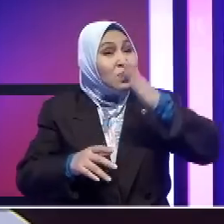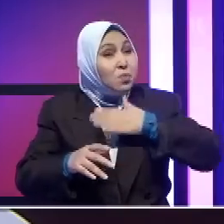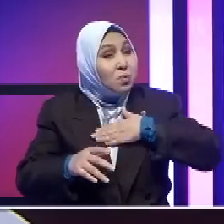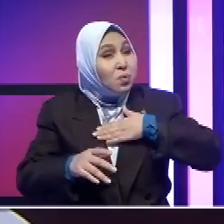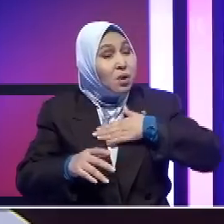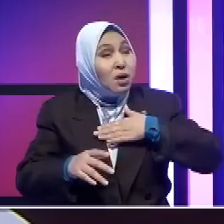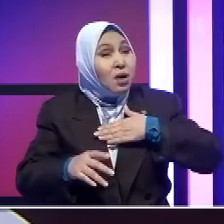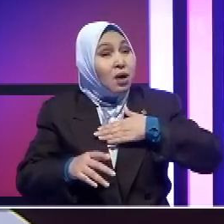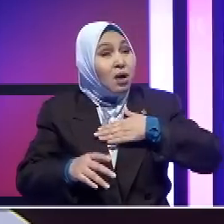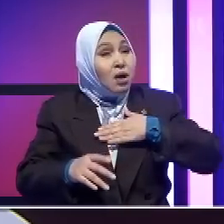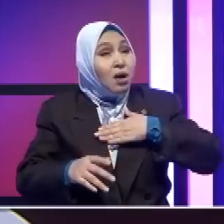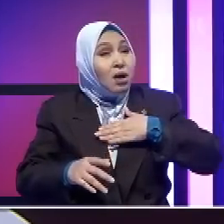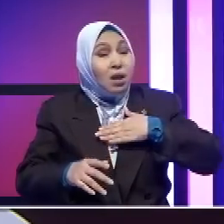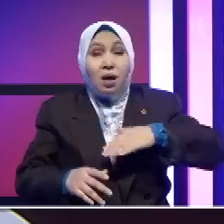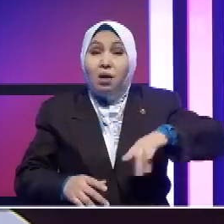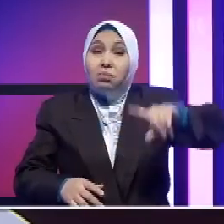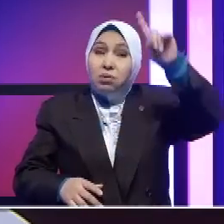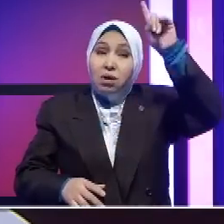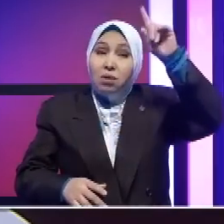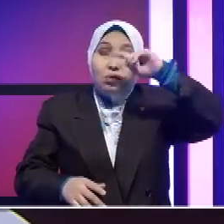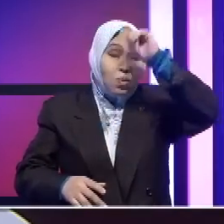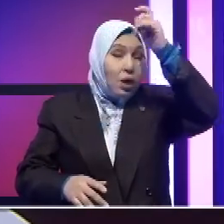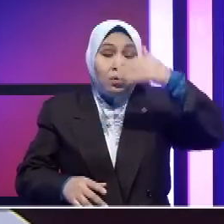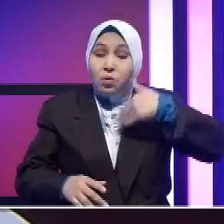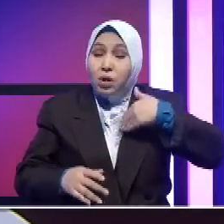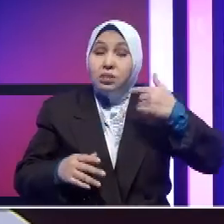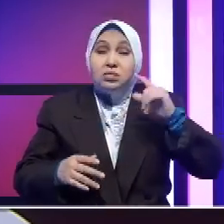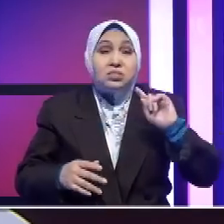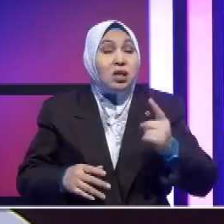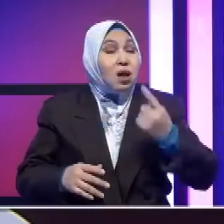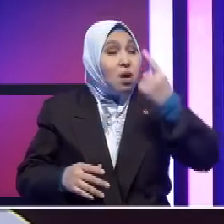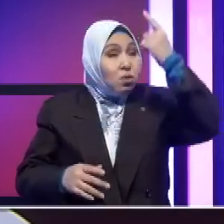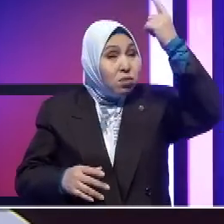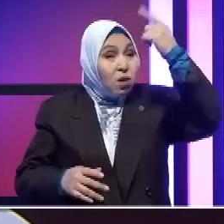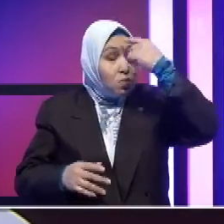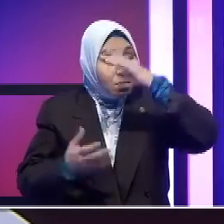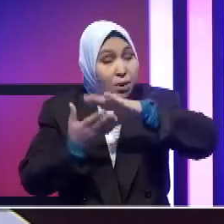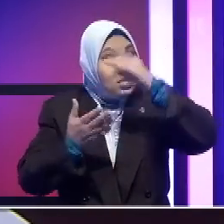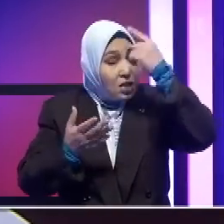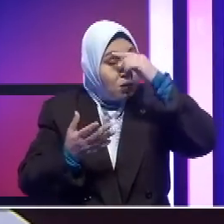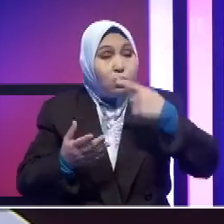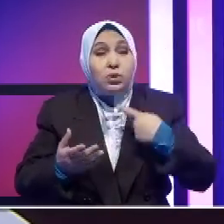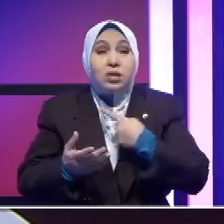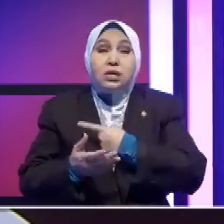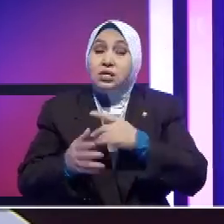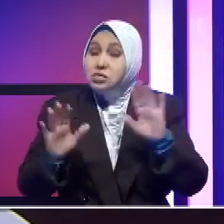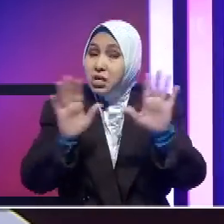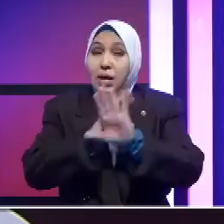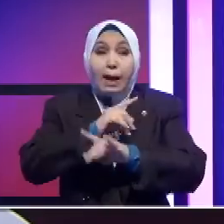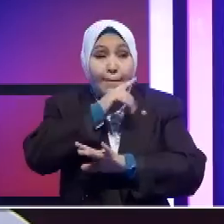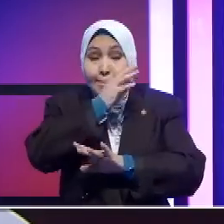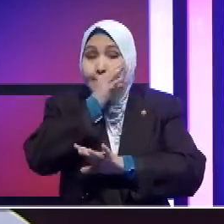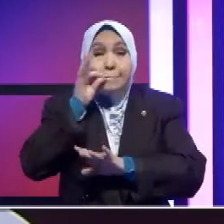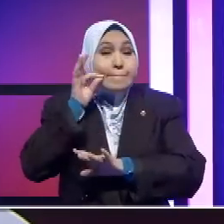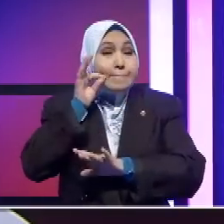Allah. Oh, dah mula cakap, Ustaz, dah bangkit dah. Ha, ini pelajaran untuk kita bahawa kita jangan senyap je, kan? Kalau ada benda tak